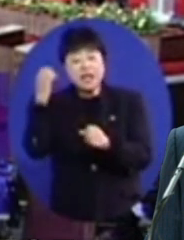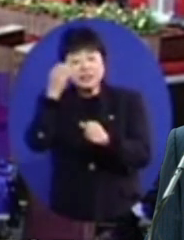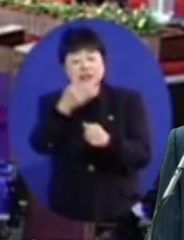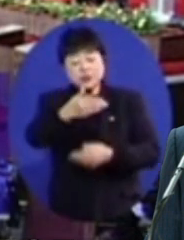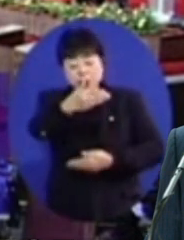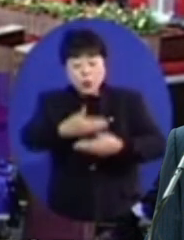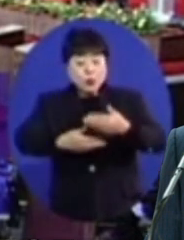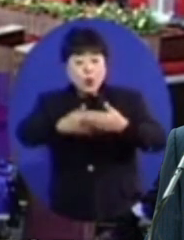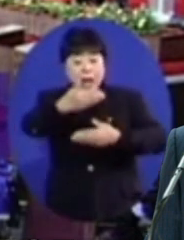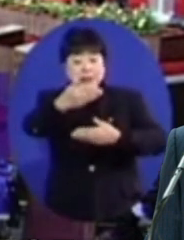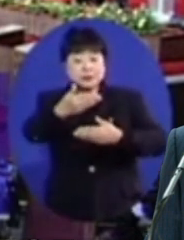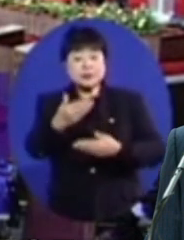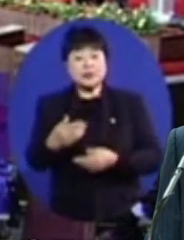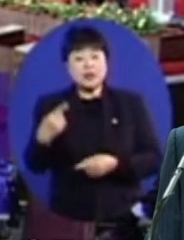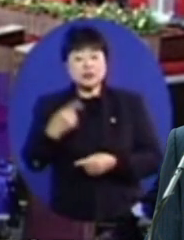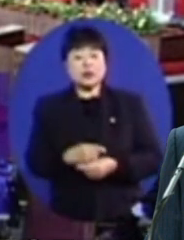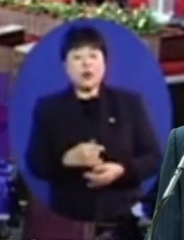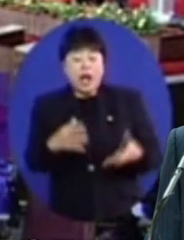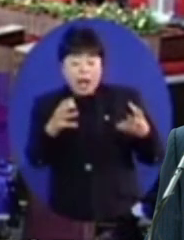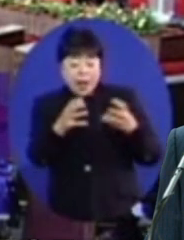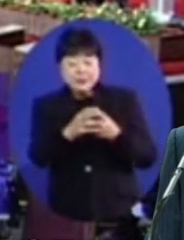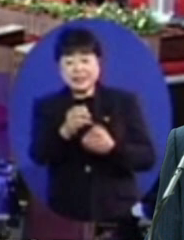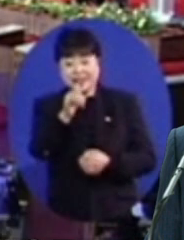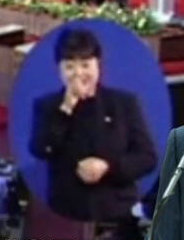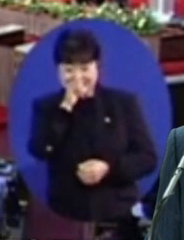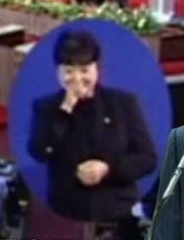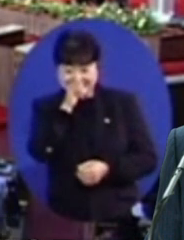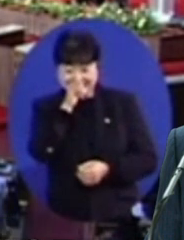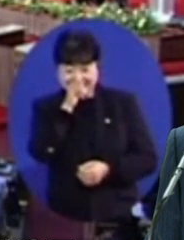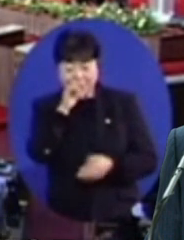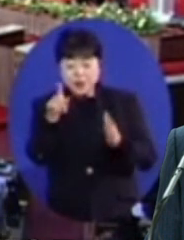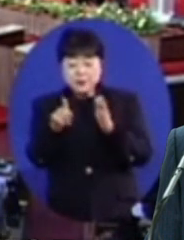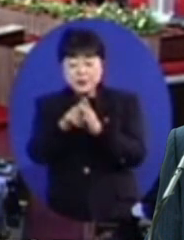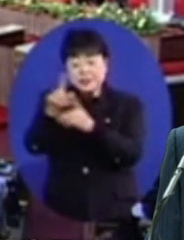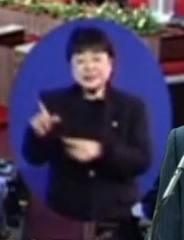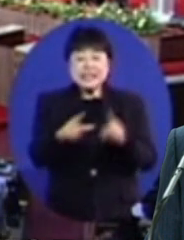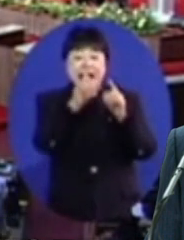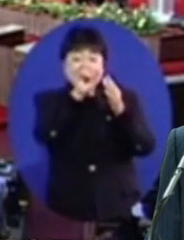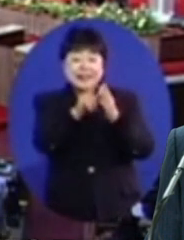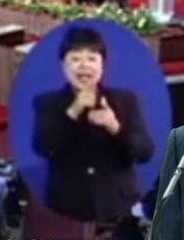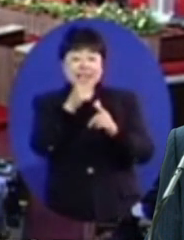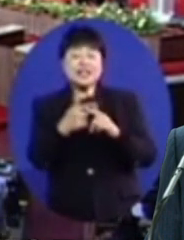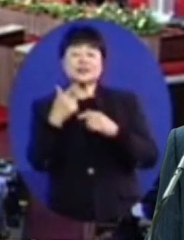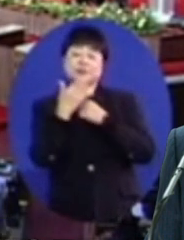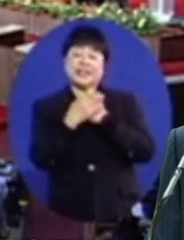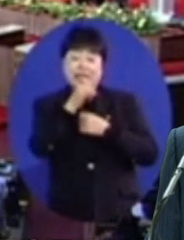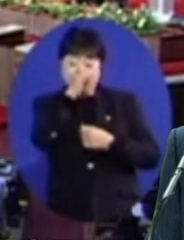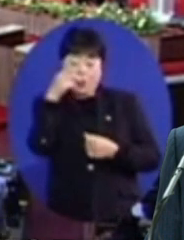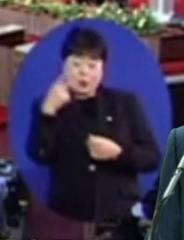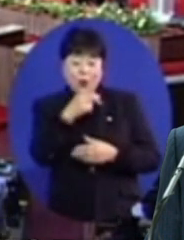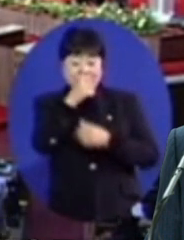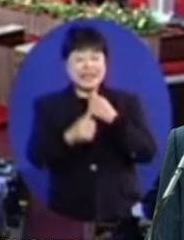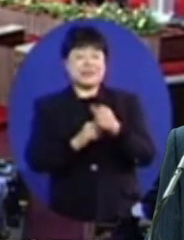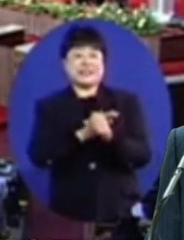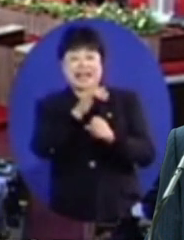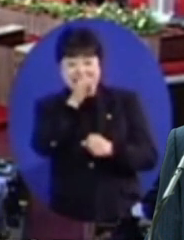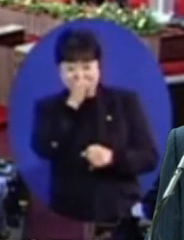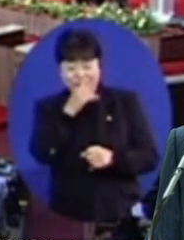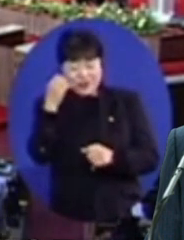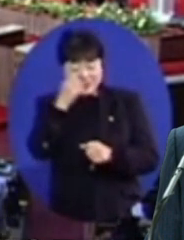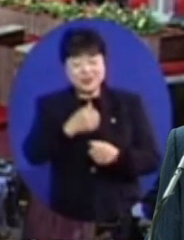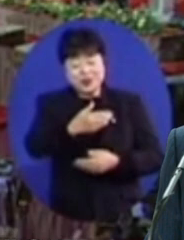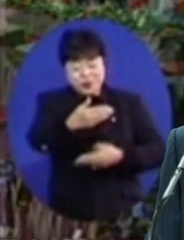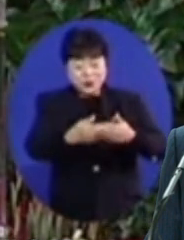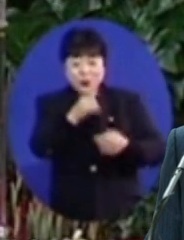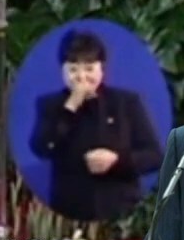성령의 교통하심이 너희 무리와 함께 있을지어다 우리 신앙생활에도 예수님의 은혜가 있는가 하면 하나님의 사랑이 있고